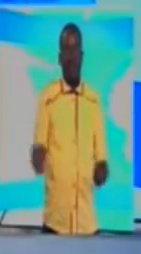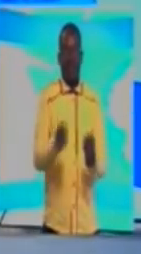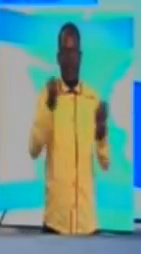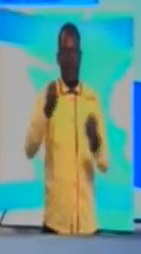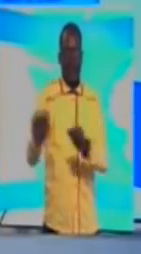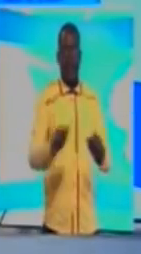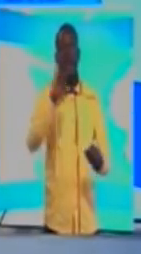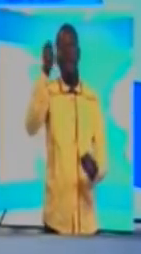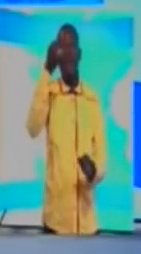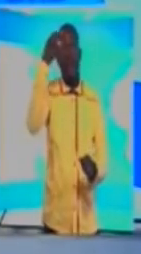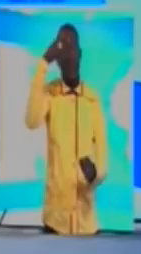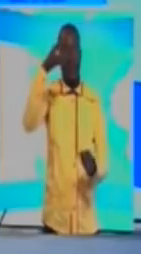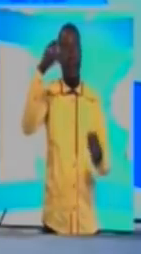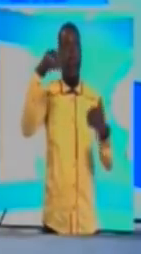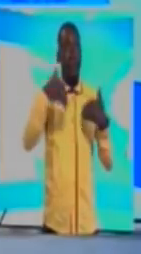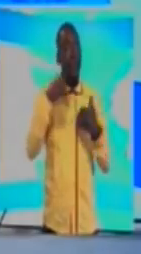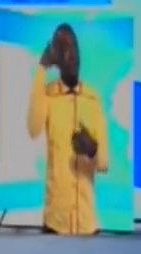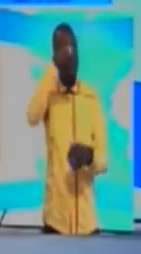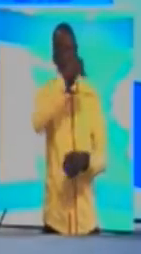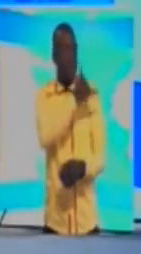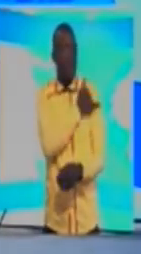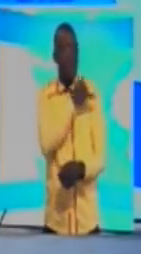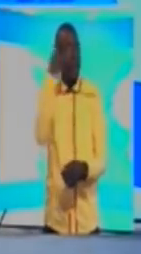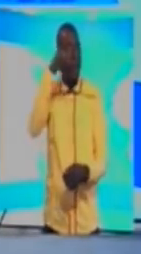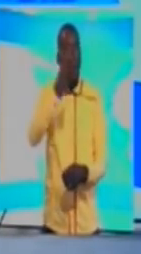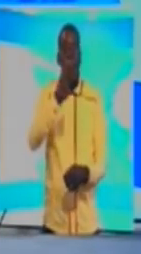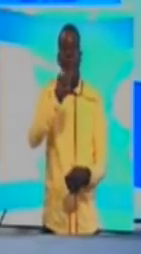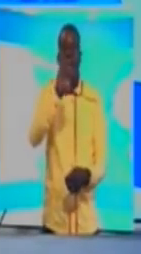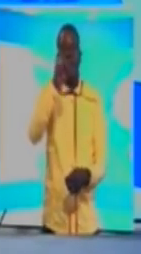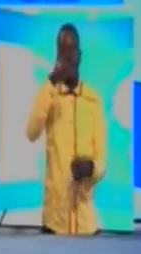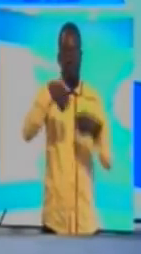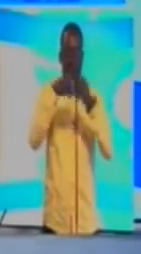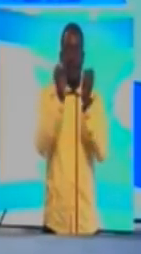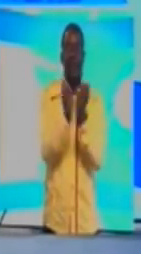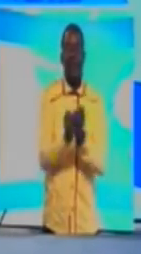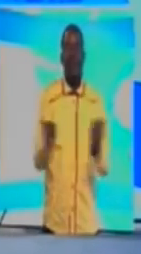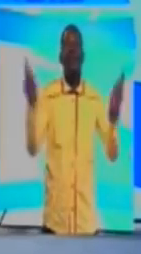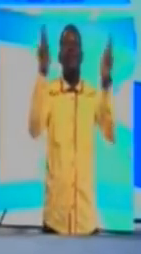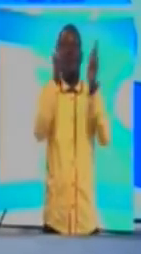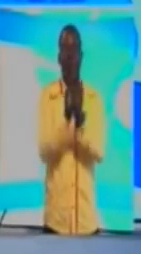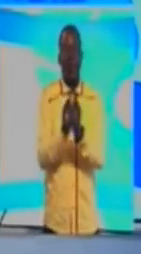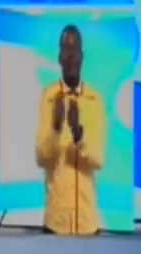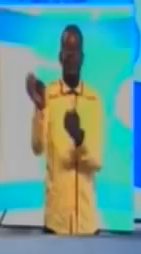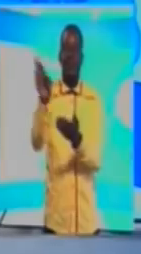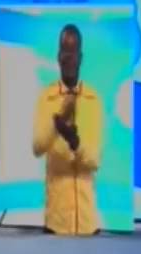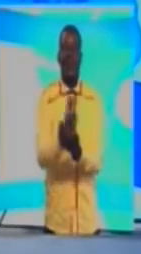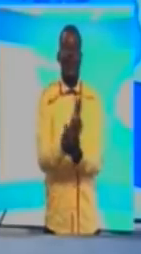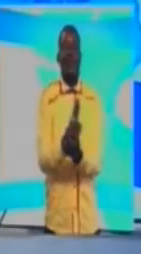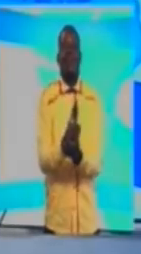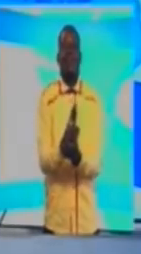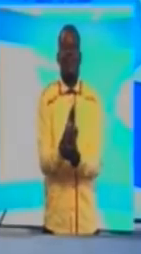laquelle s'adonnent Yacouba Badolo et Jacques Bassolé. Une de nos équipes les a rencontrés, Bernard Kombelem et Mamadou